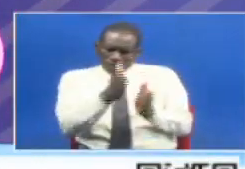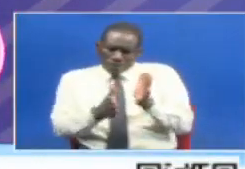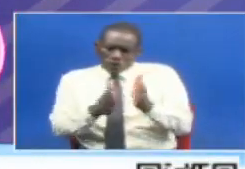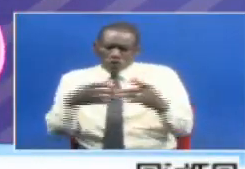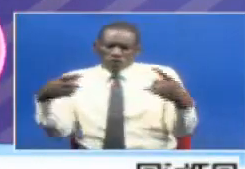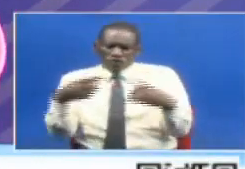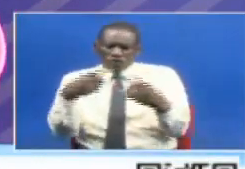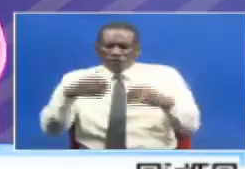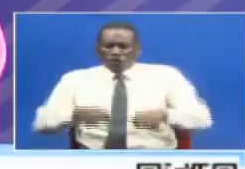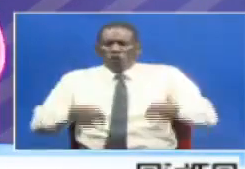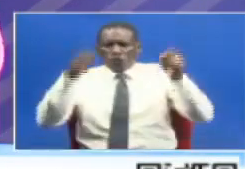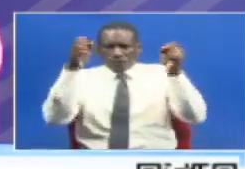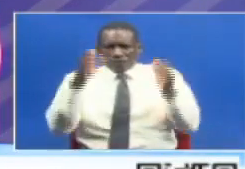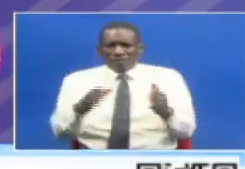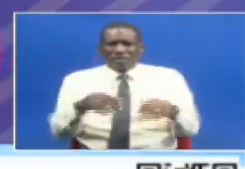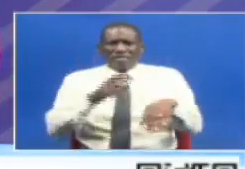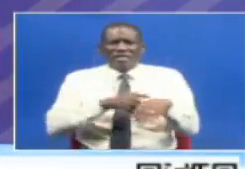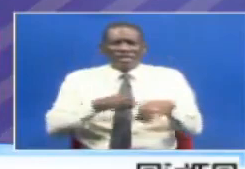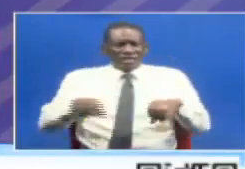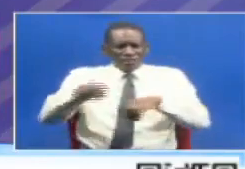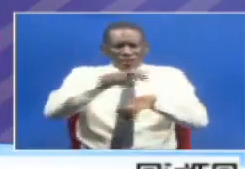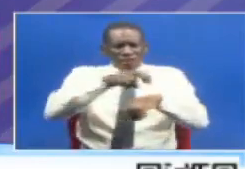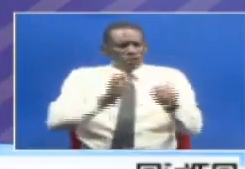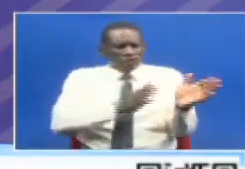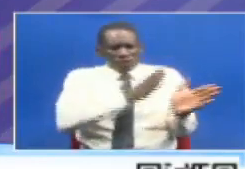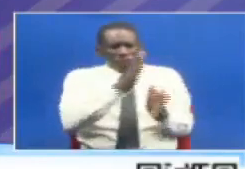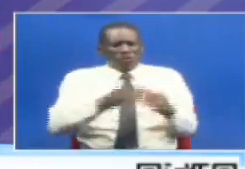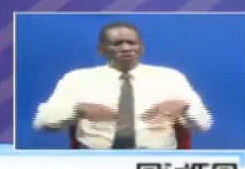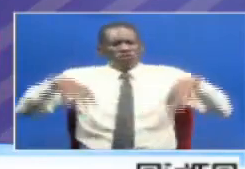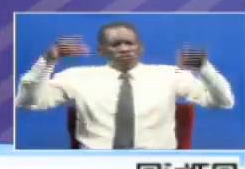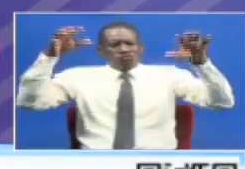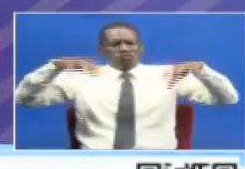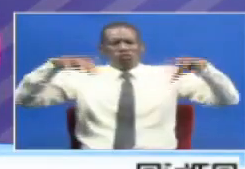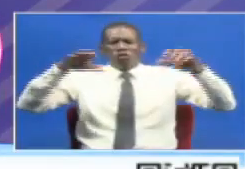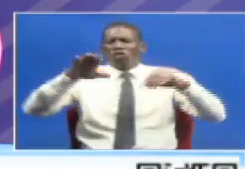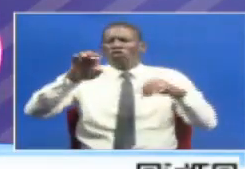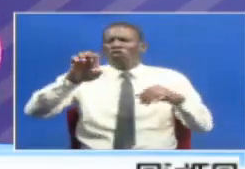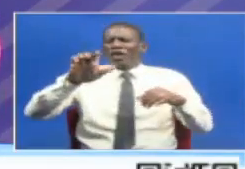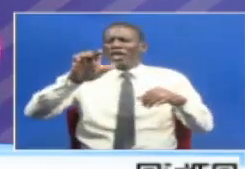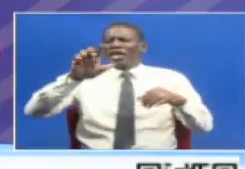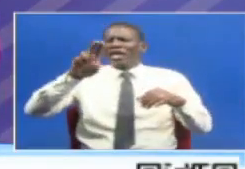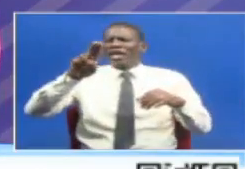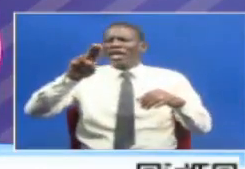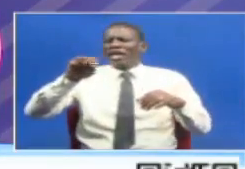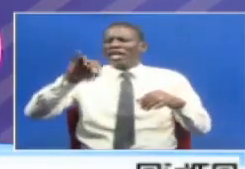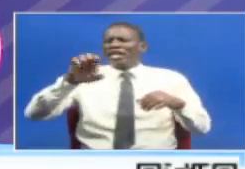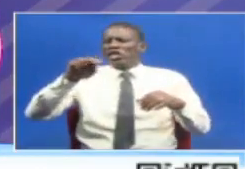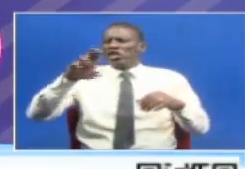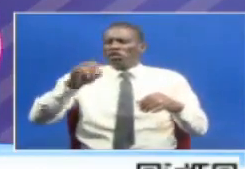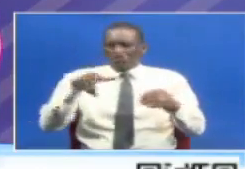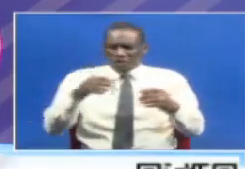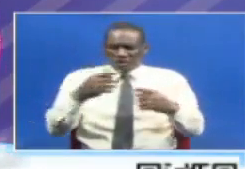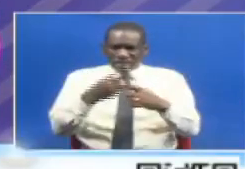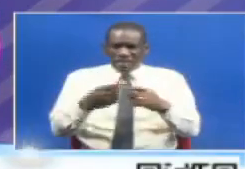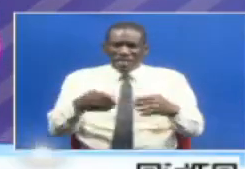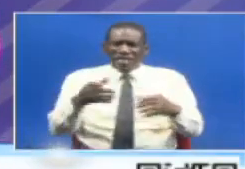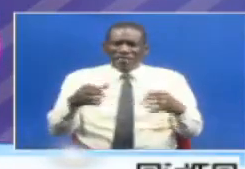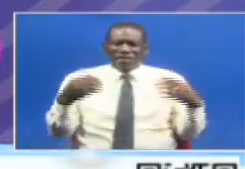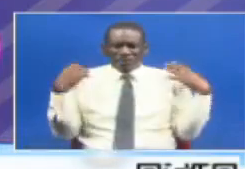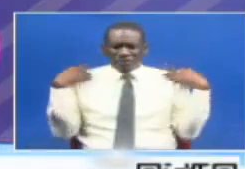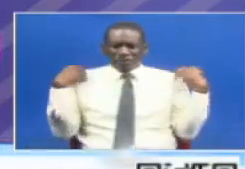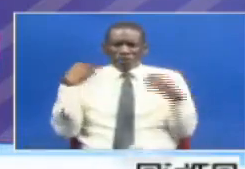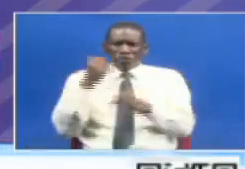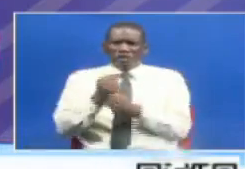dharura wakati ambapo taifa linajiandaa kwa mvua kubwa ya El Nino baadaye mwezi huu. Na mwigo huo ulifanywa eneo la mlima Elgon, vile